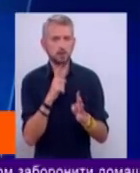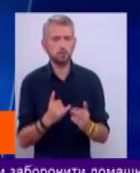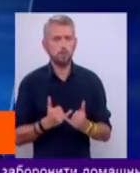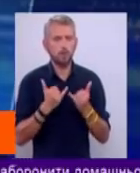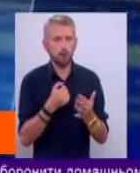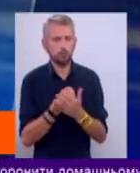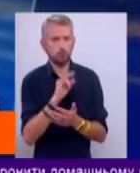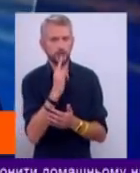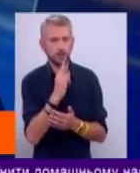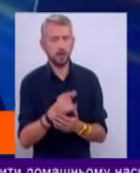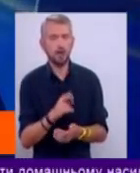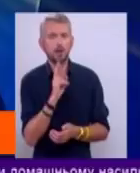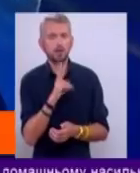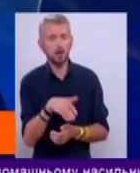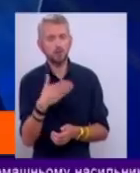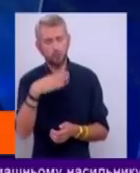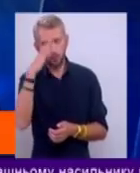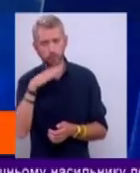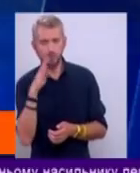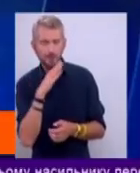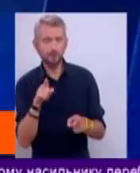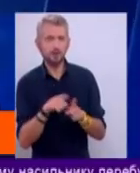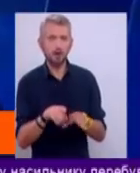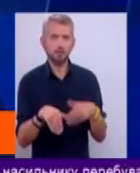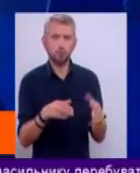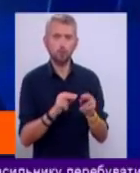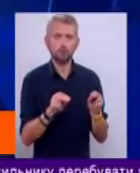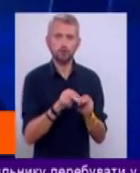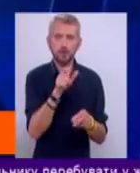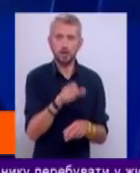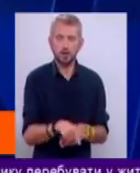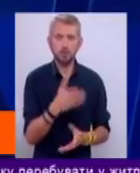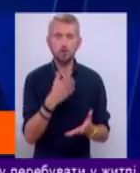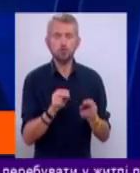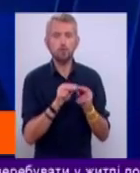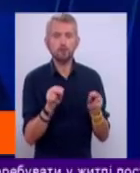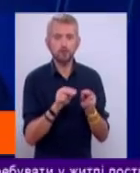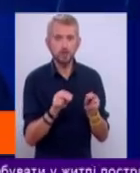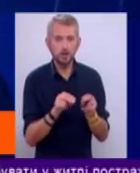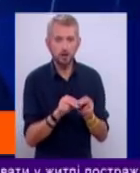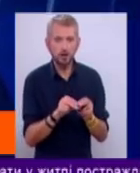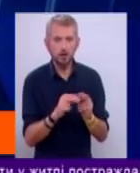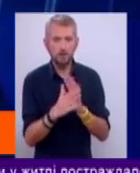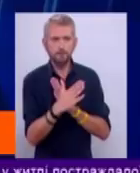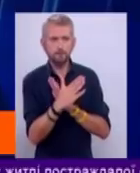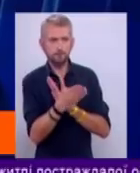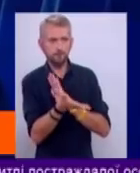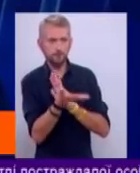до дитини. Як з боку батьків, так і з боку вчителя. Якщо вчитель викликає